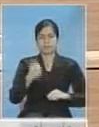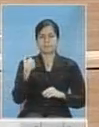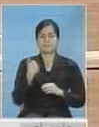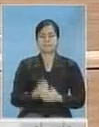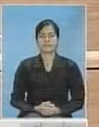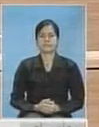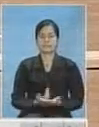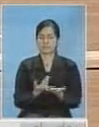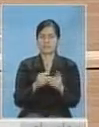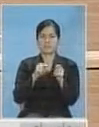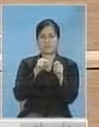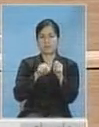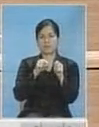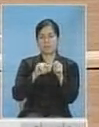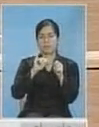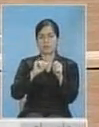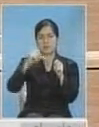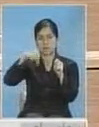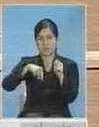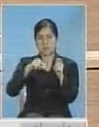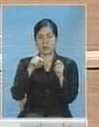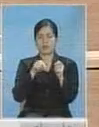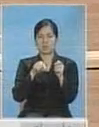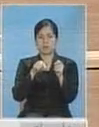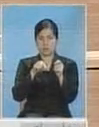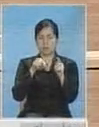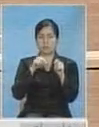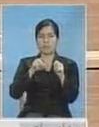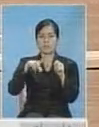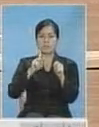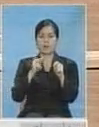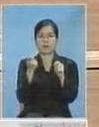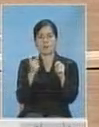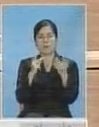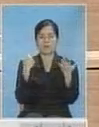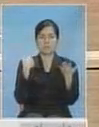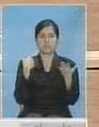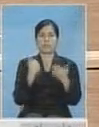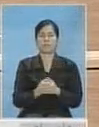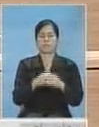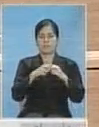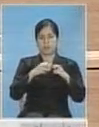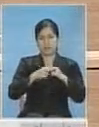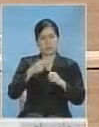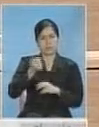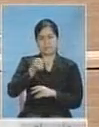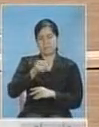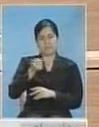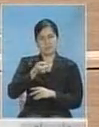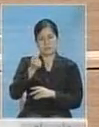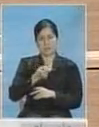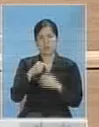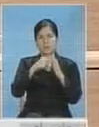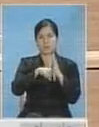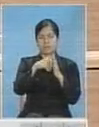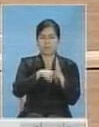างนี้นะครับซึ่งเป็นแหล่งที่ท่วมทุกปีแล้วน้ำกัดเซาะตลิ่งพังทุกปีอย่างเงี้ยไม่มาสร้างไปสร้างไอ้ทางบนที่มันยัง